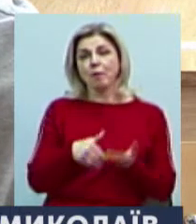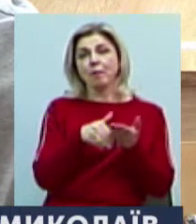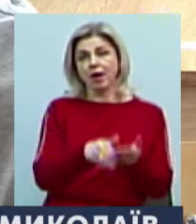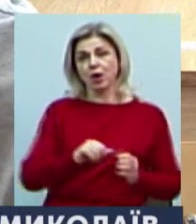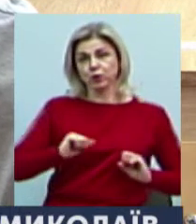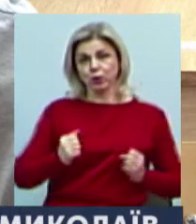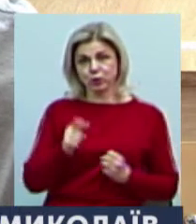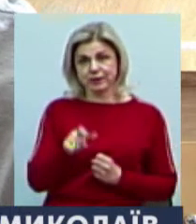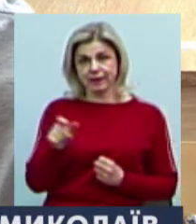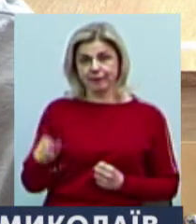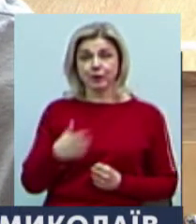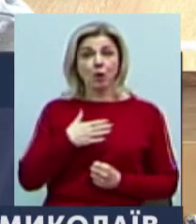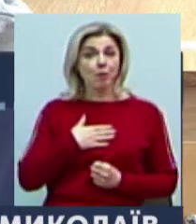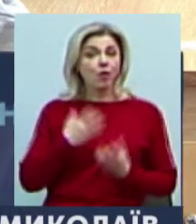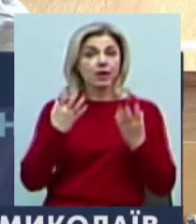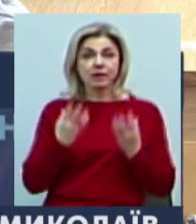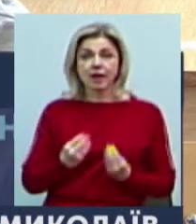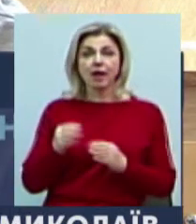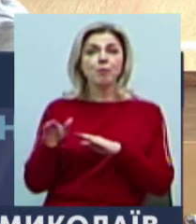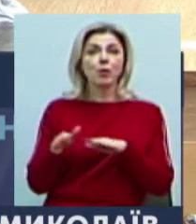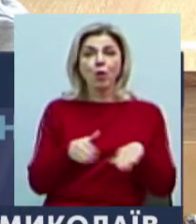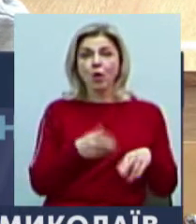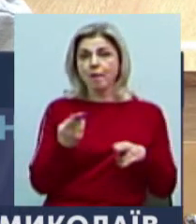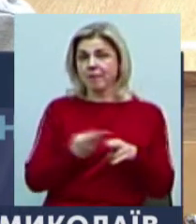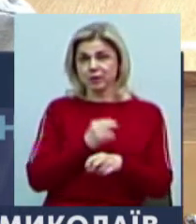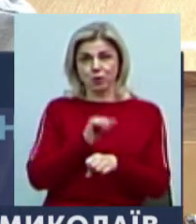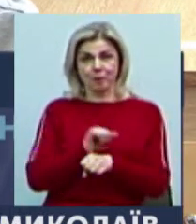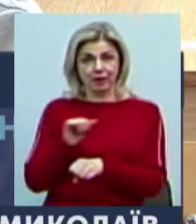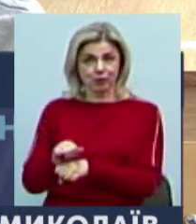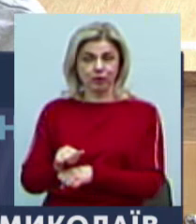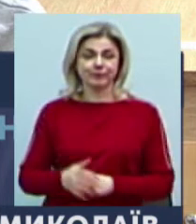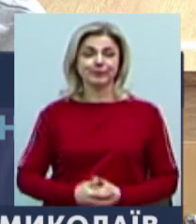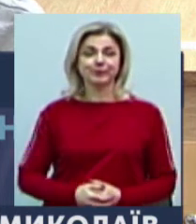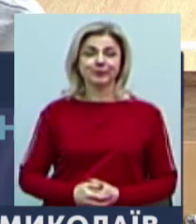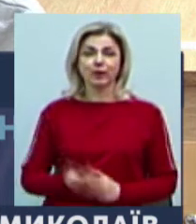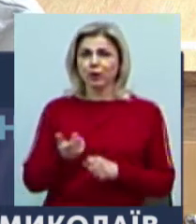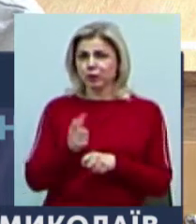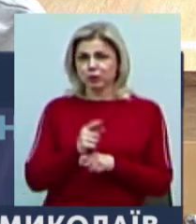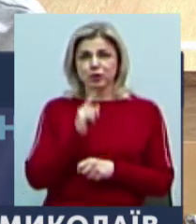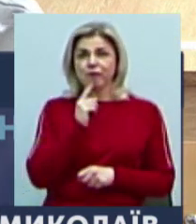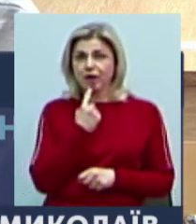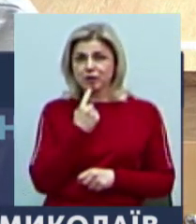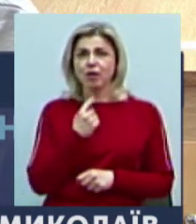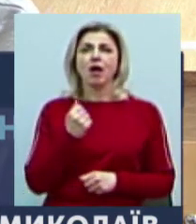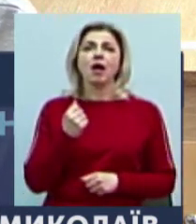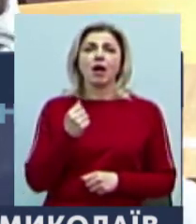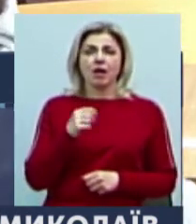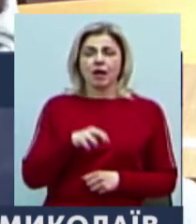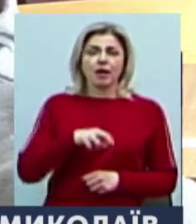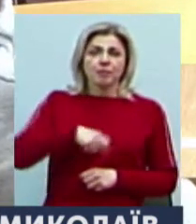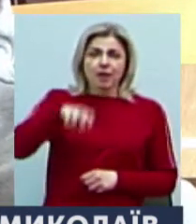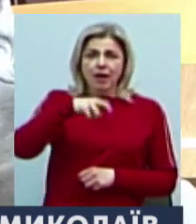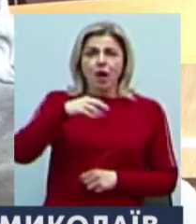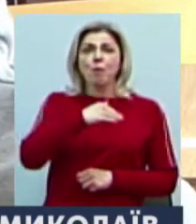день проходить без остановок. Мій день триває без зупинок, Дуже важко. Бігаємо поверхами.